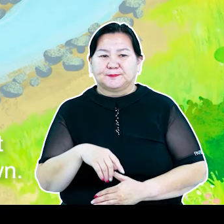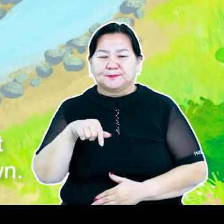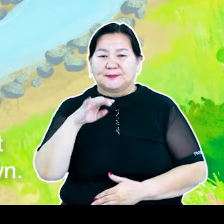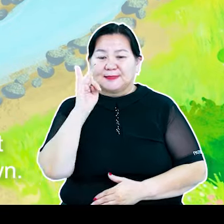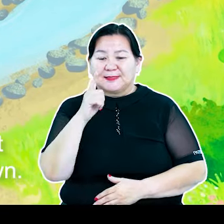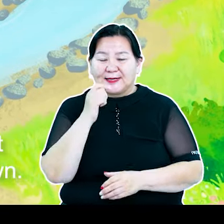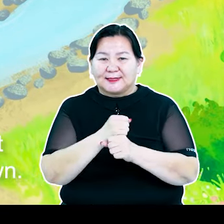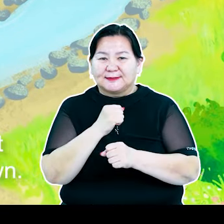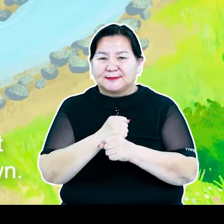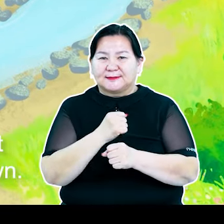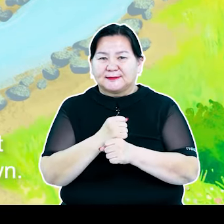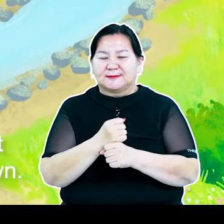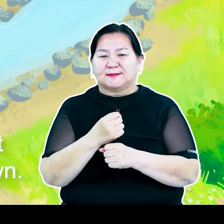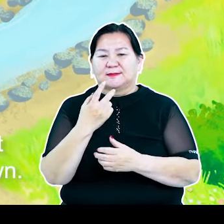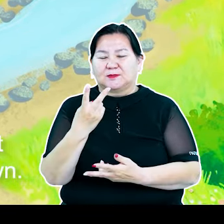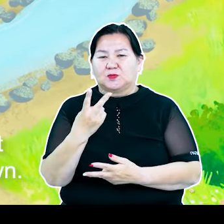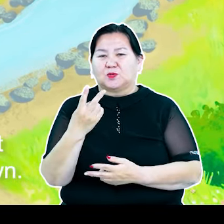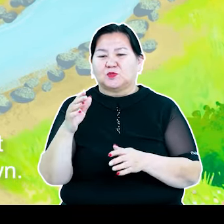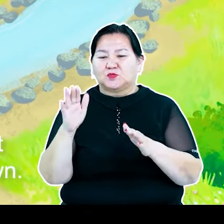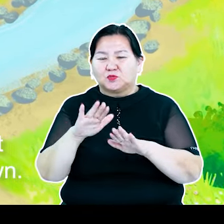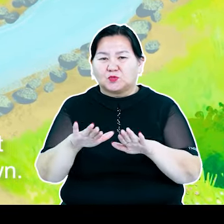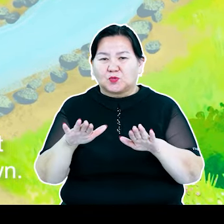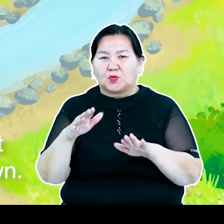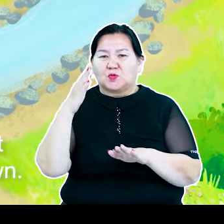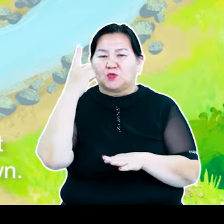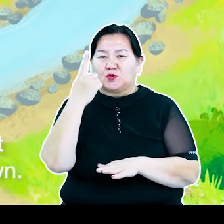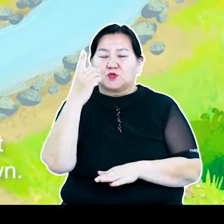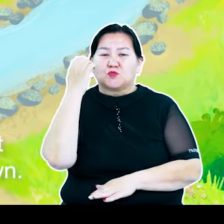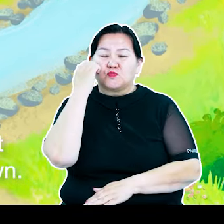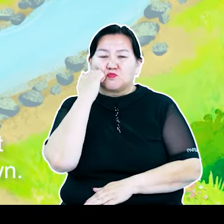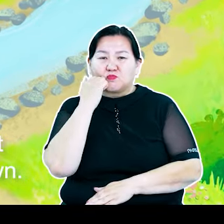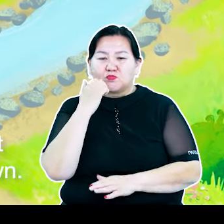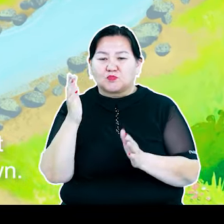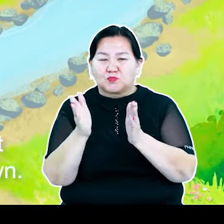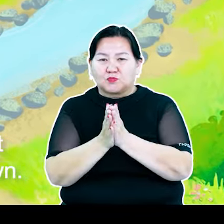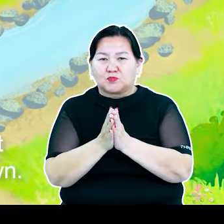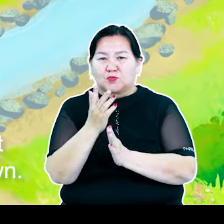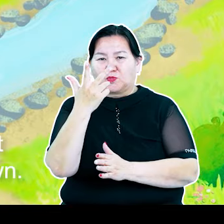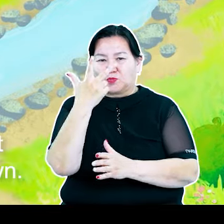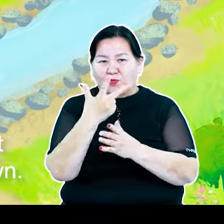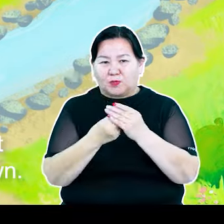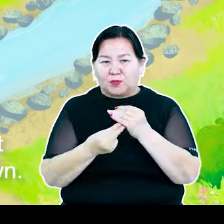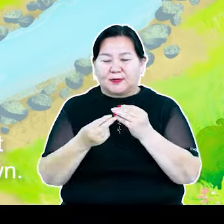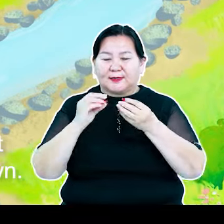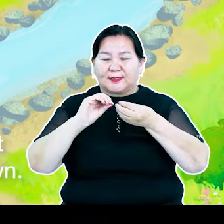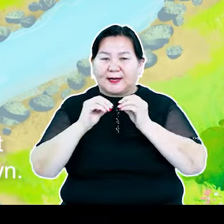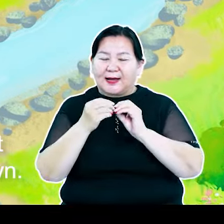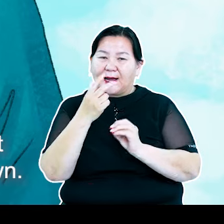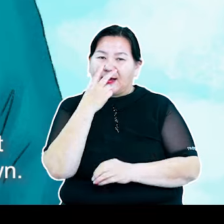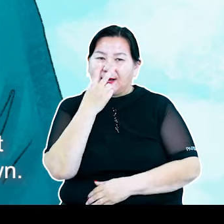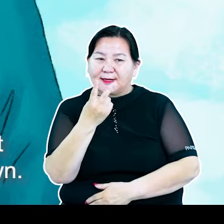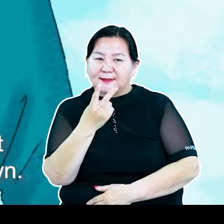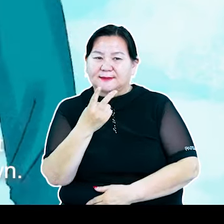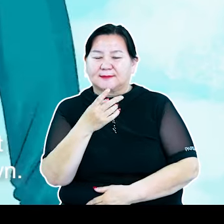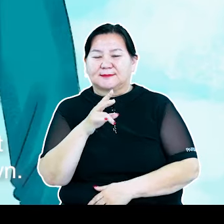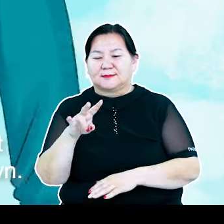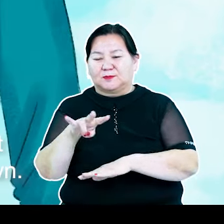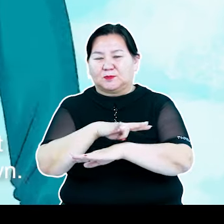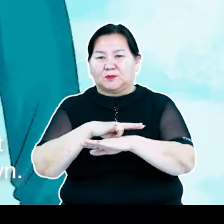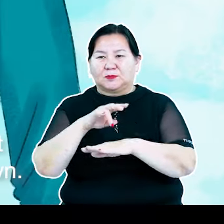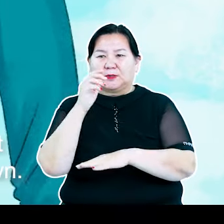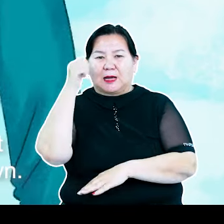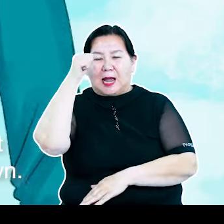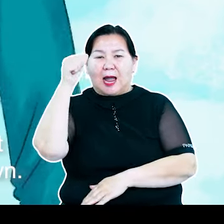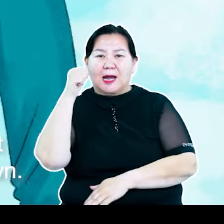Энэ их ажлыг хоёр бяцхан хүүхэд нэг хөгшин нийлээд гурвуулахнаа хийж байгааг харсан нутгийн ах эгч